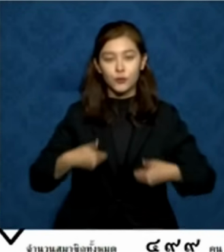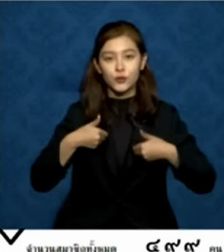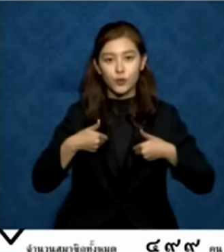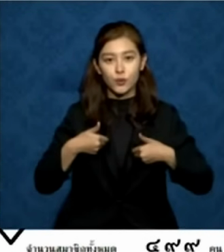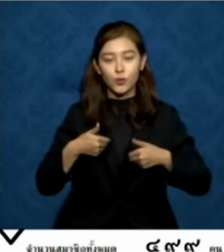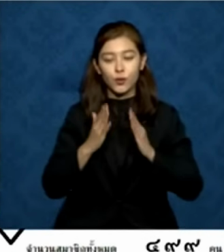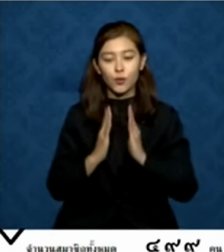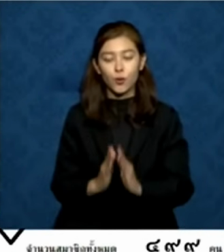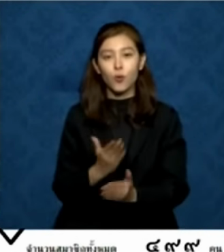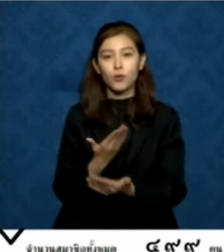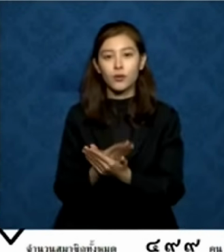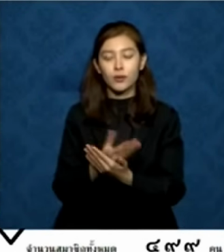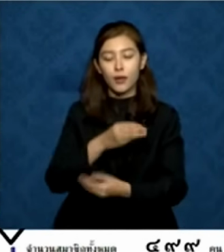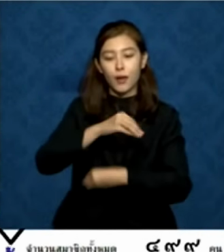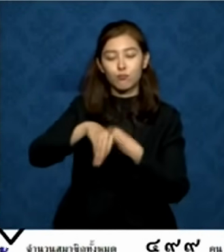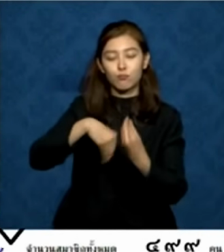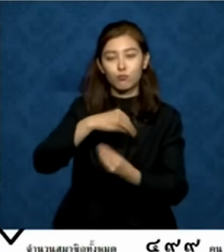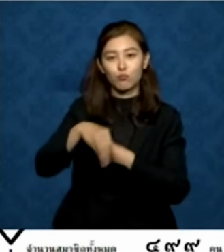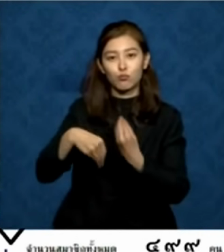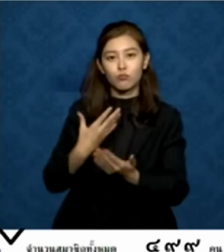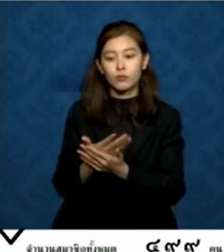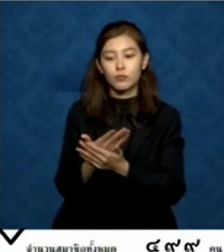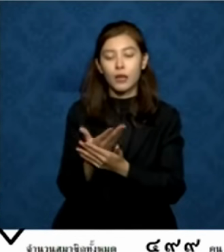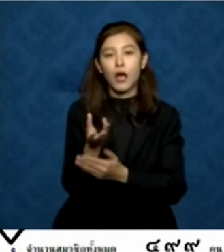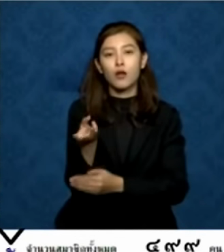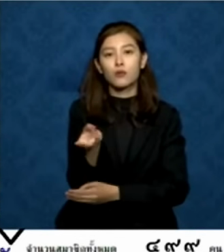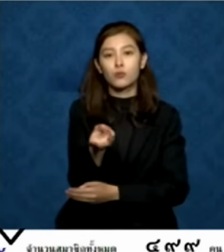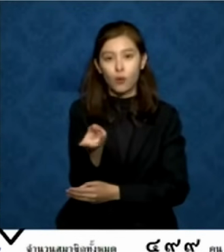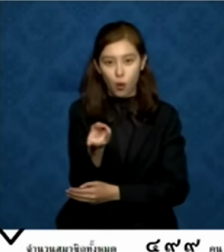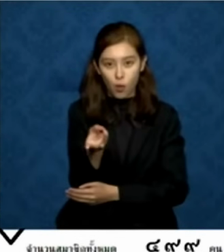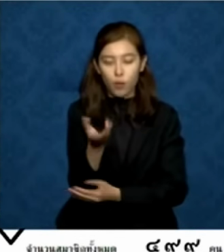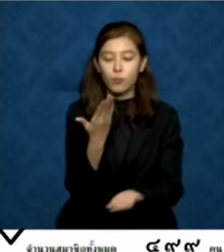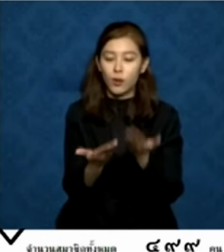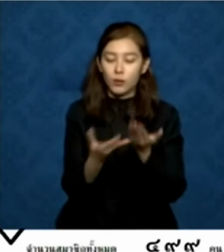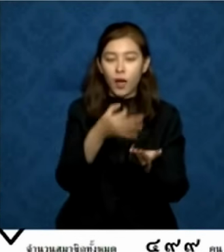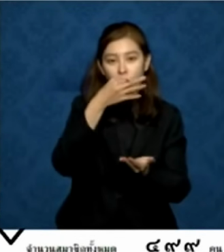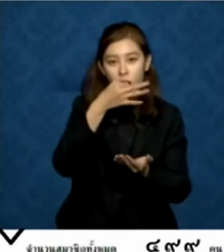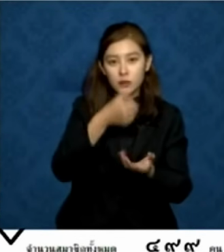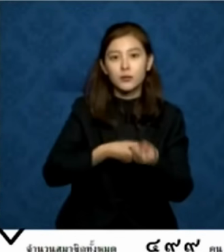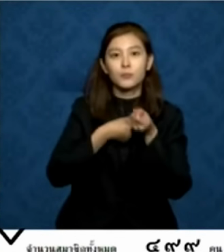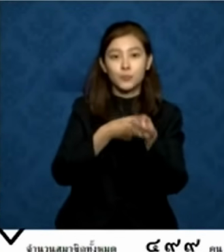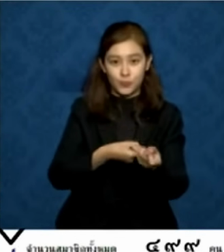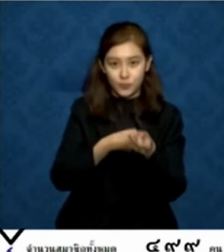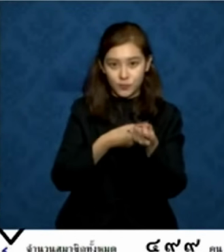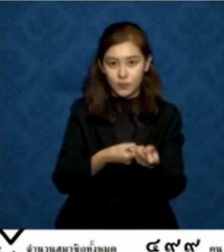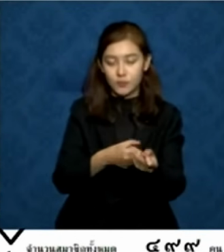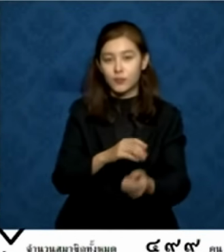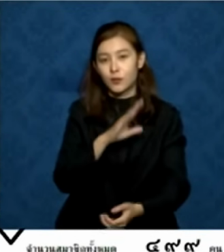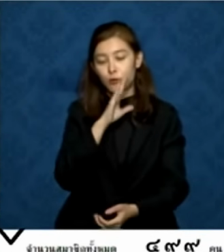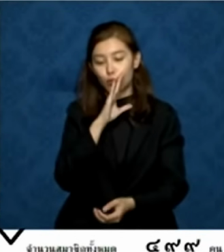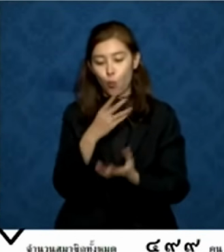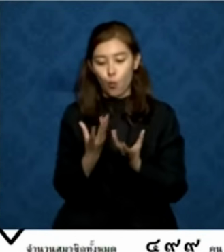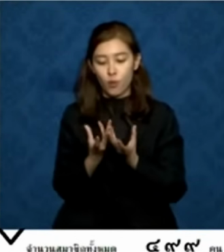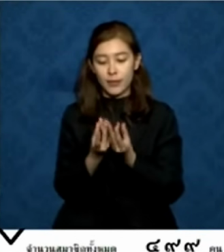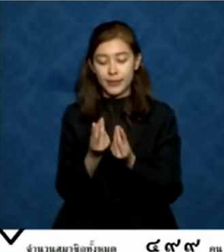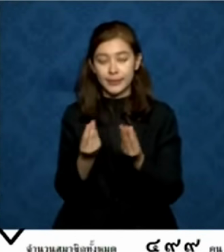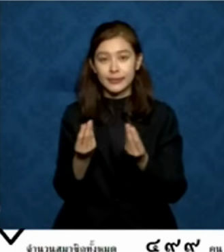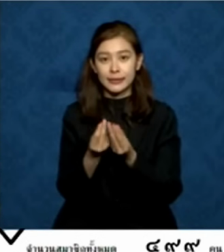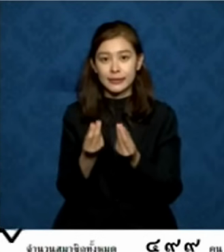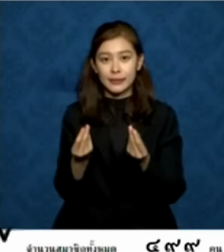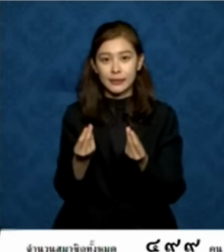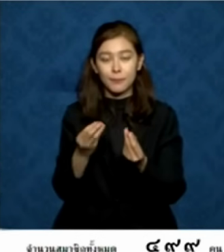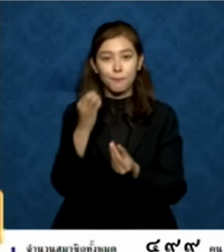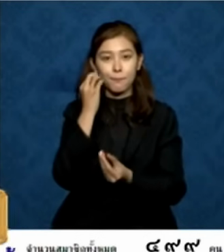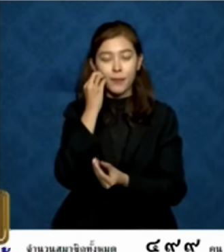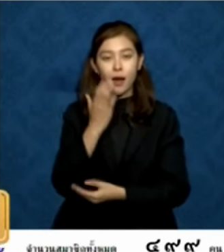อยและเกษตรกรโดยการจัดสรรที่ดินทำกินของตนเองเพื่อใช้สำหรับการประกอบอาชีพเกษ